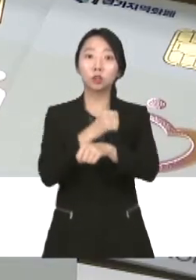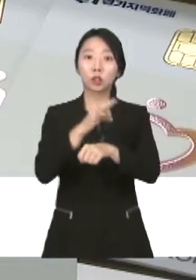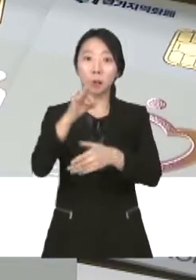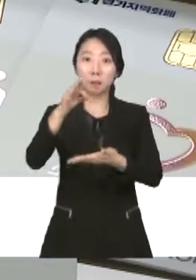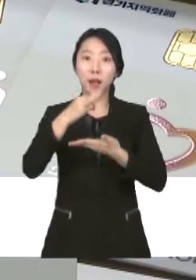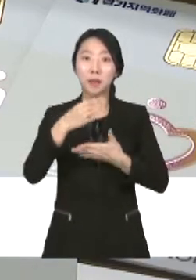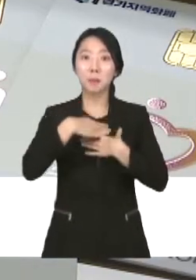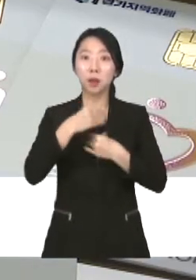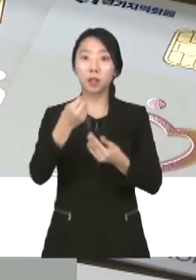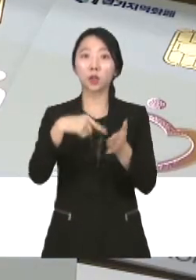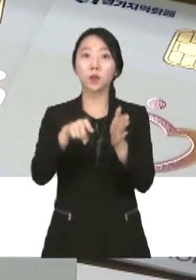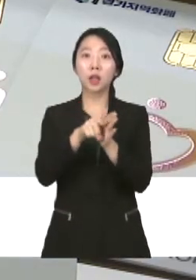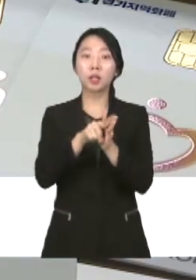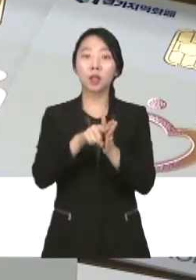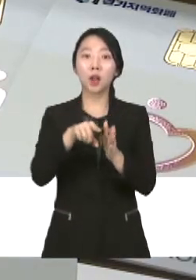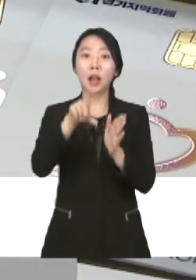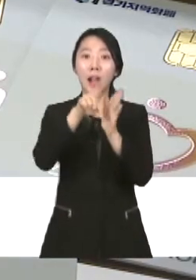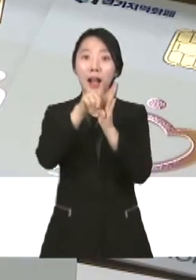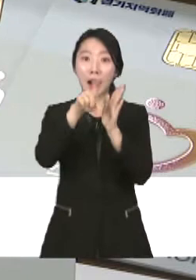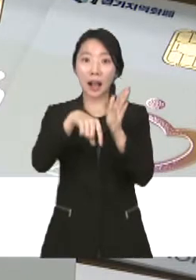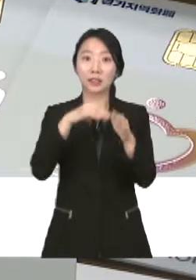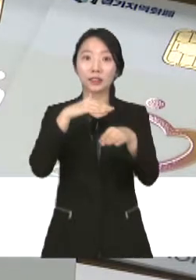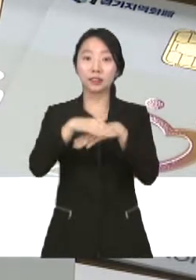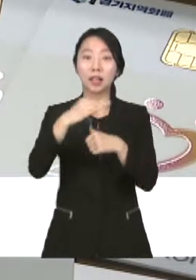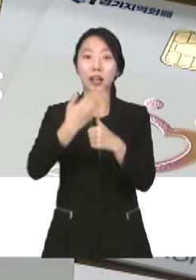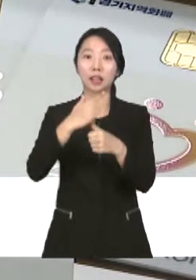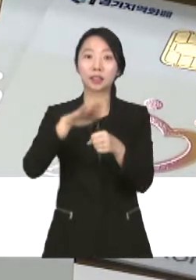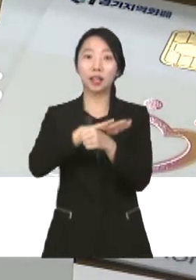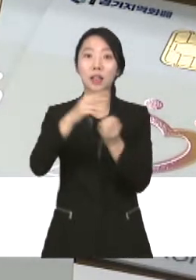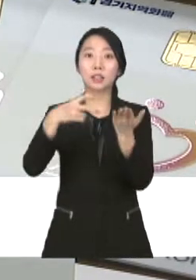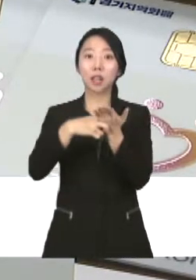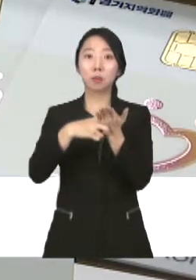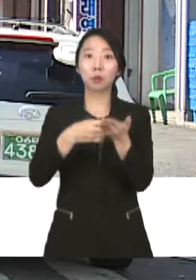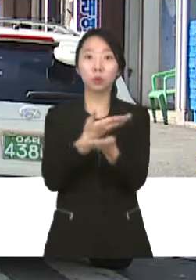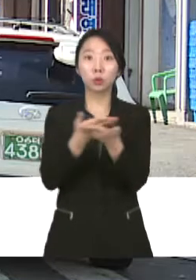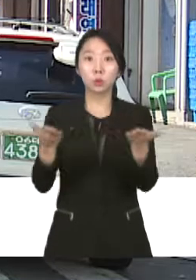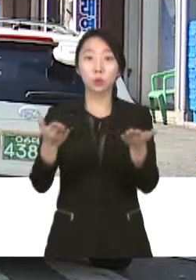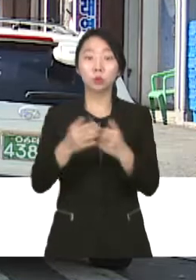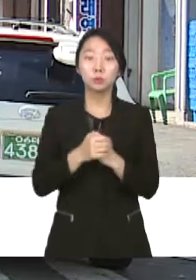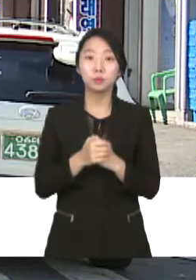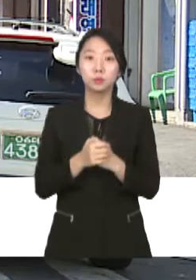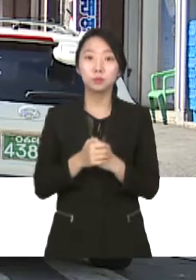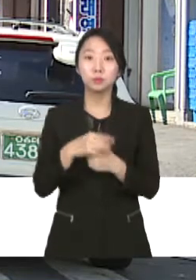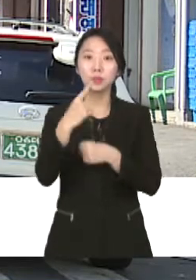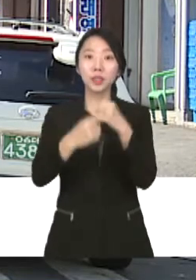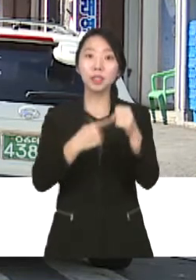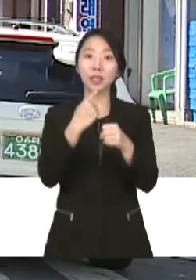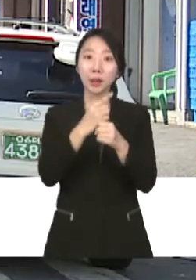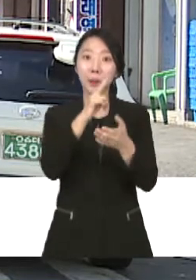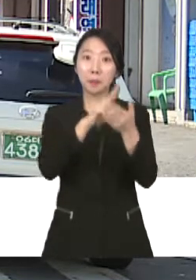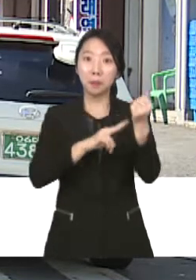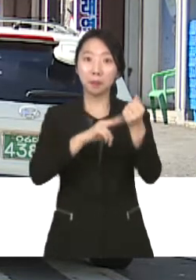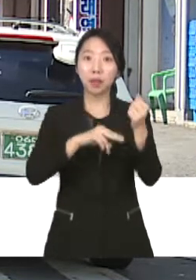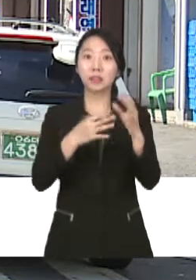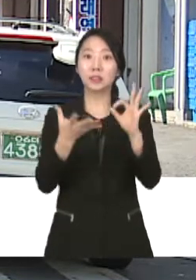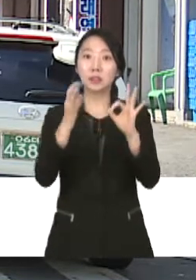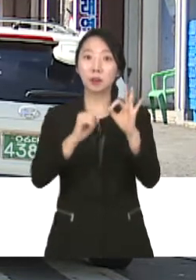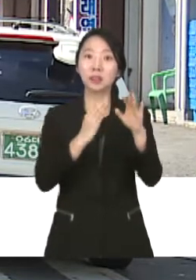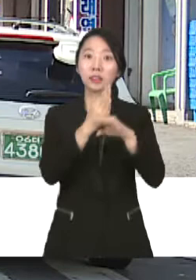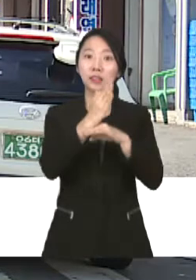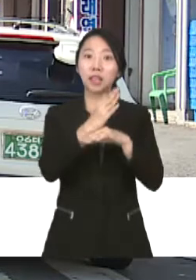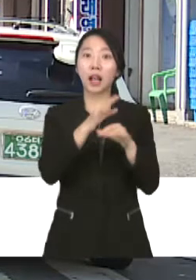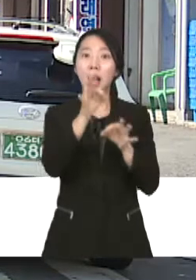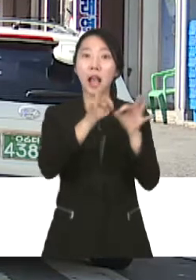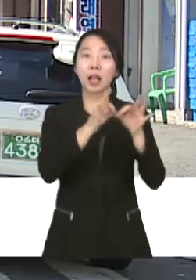수혜자들의 편의를 위해 카드형 안양 사랑 상품권을 발행합니다 카드형 안양 사랑 상품권은 연 매출액 10억원 이상